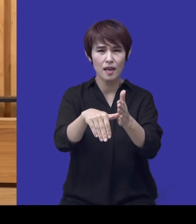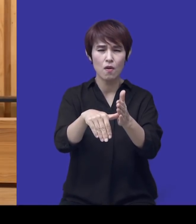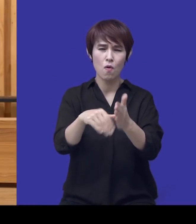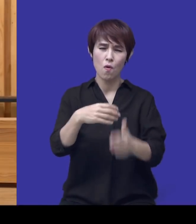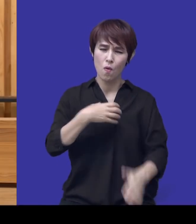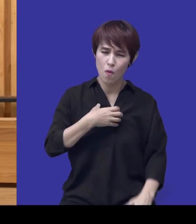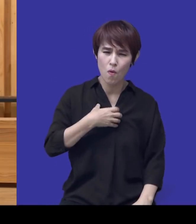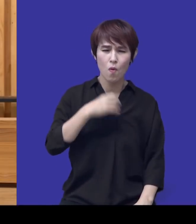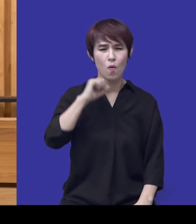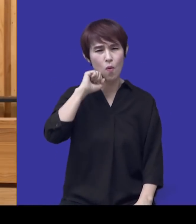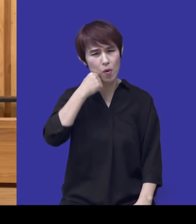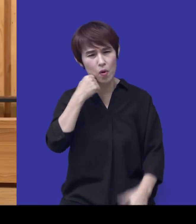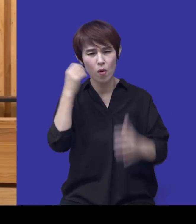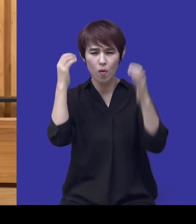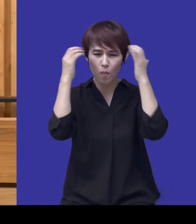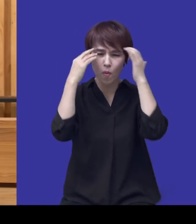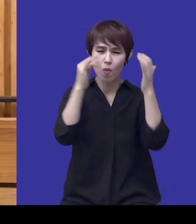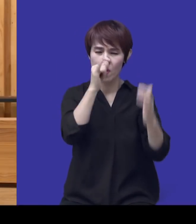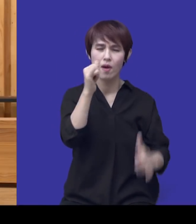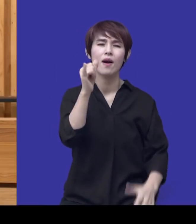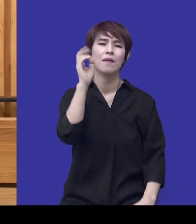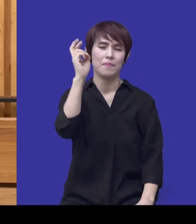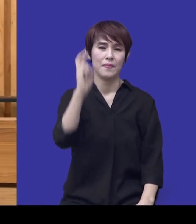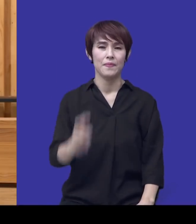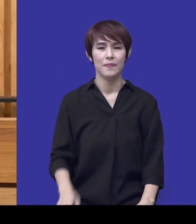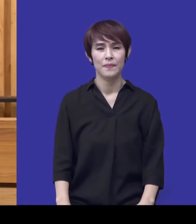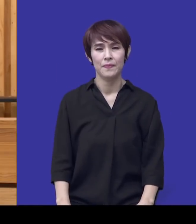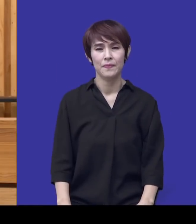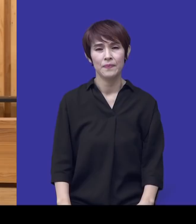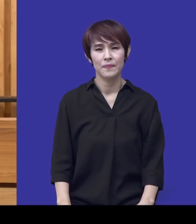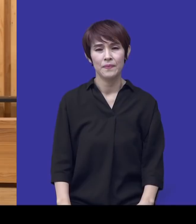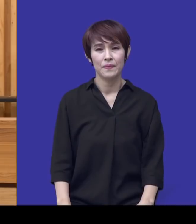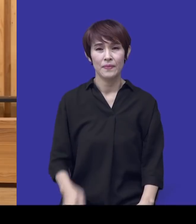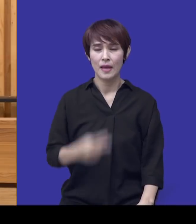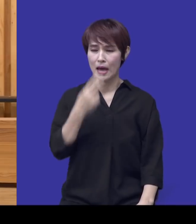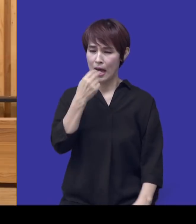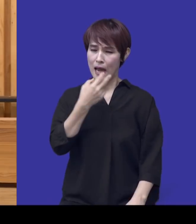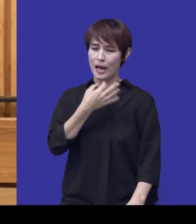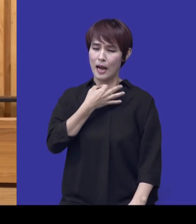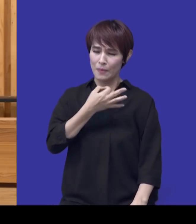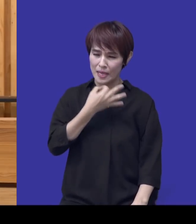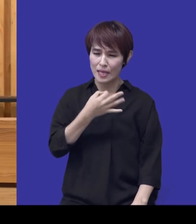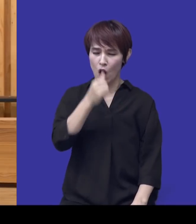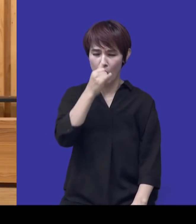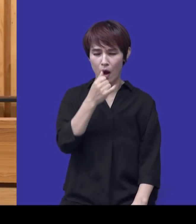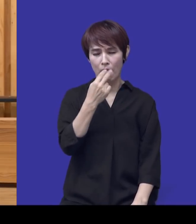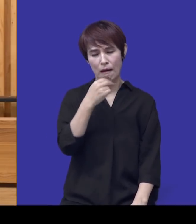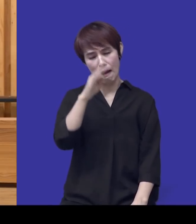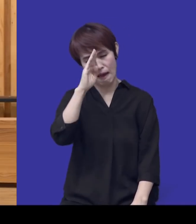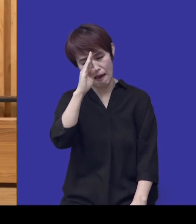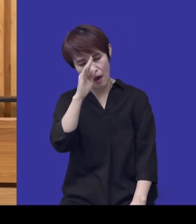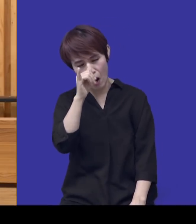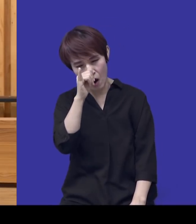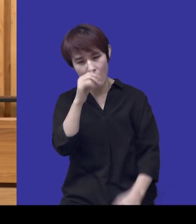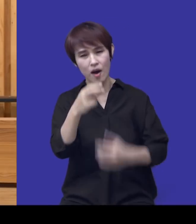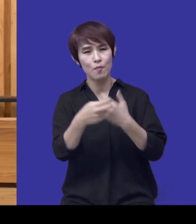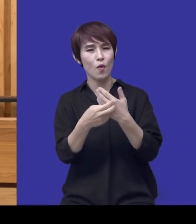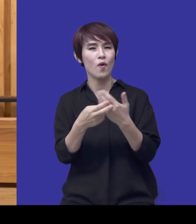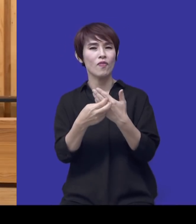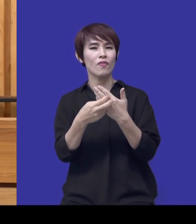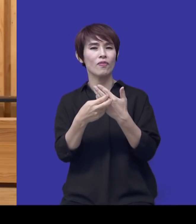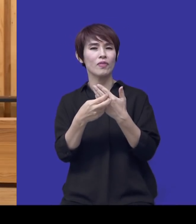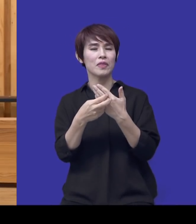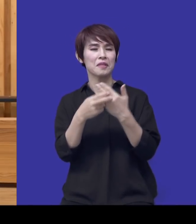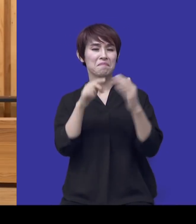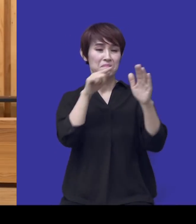있을 것이고 어려움이 있을 수도 있고 그때마다 우리가 가끔 감기도 걸리고 콧물도 나고 몸이 아파야 병원에 가서